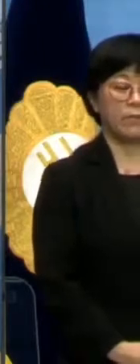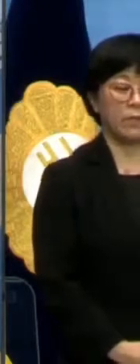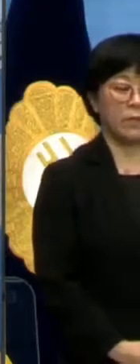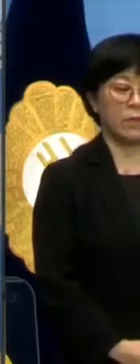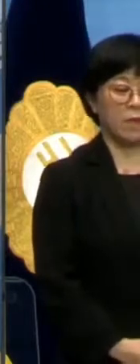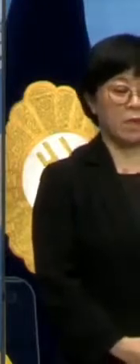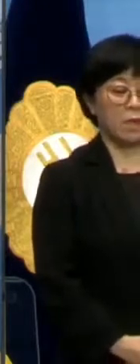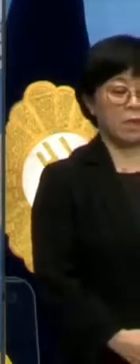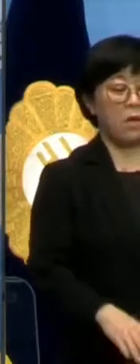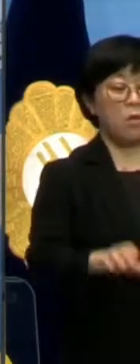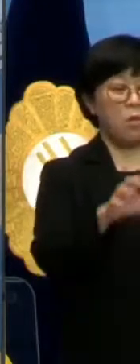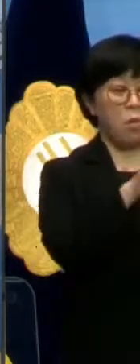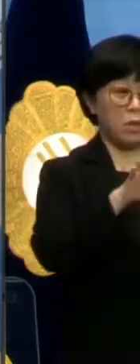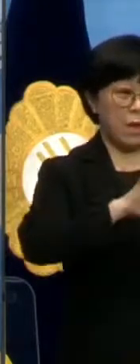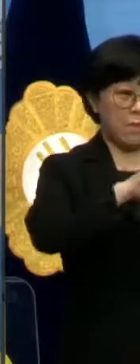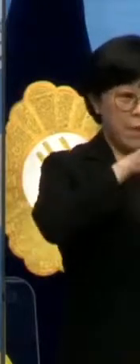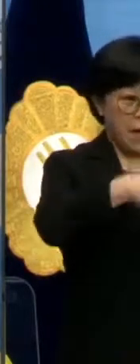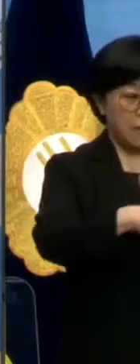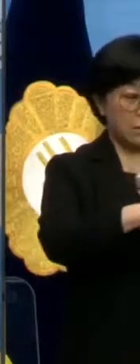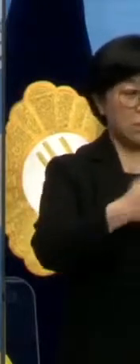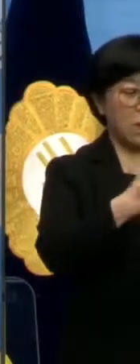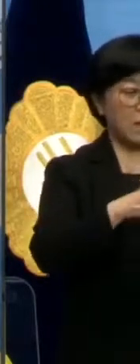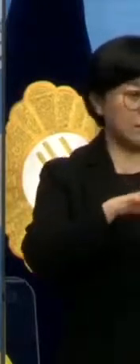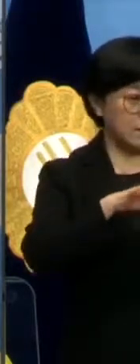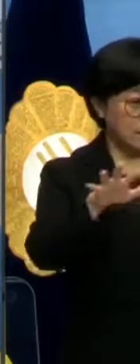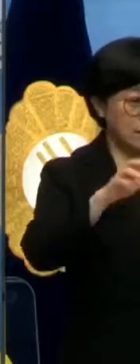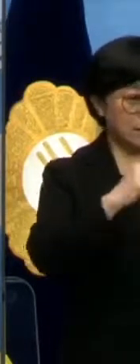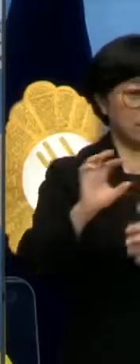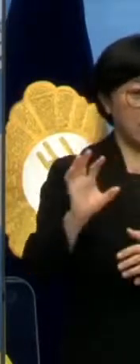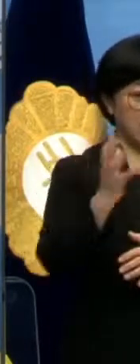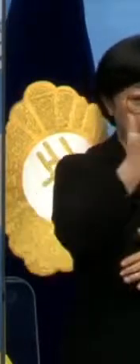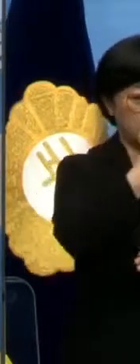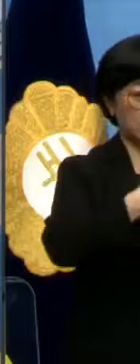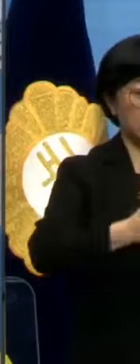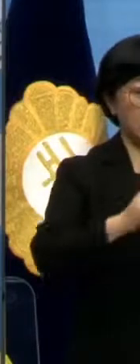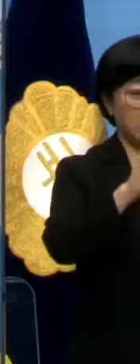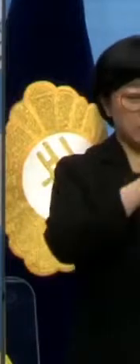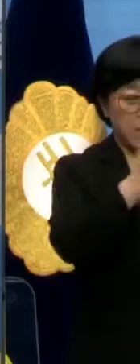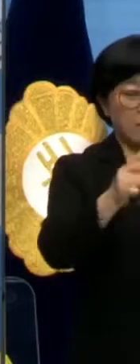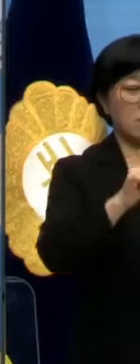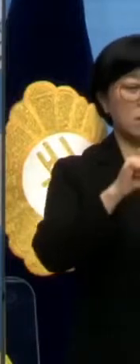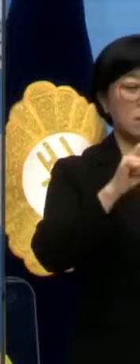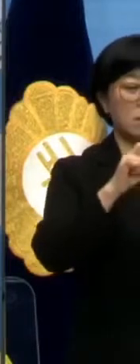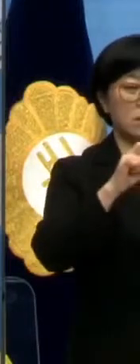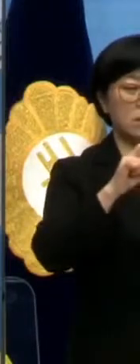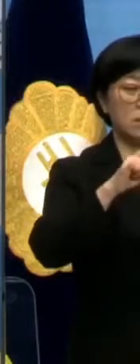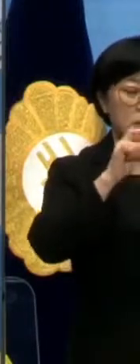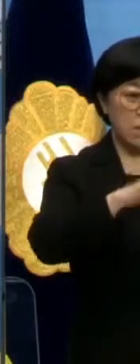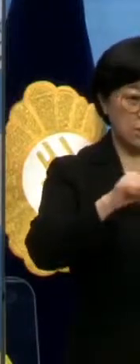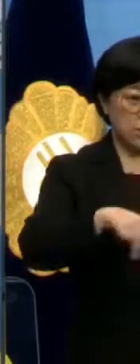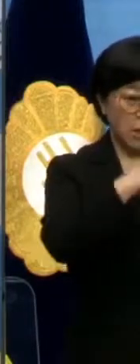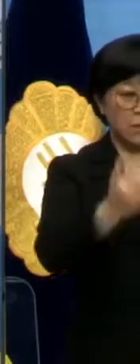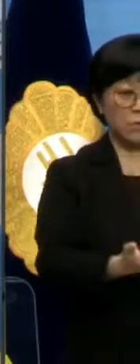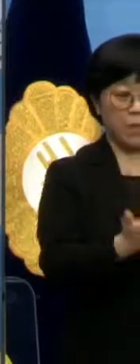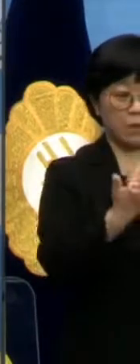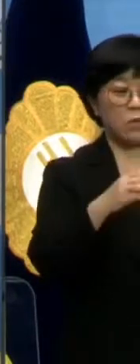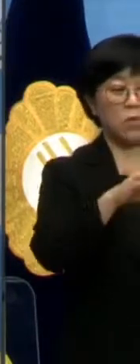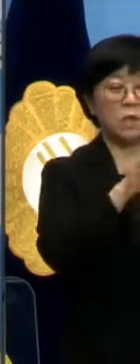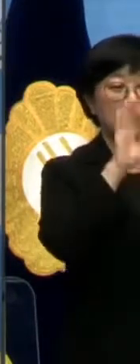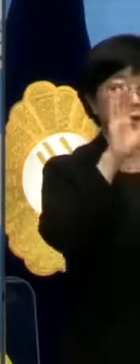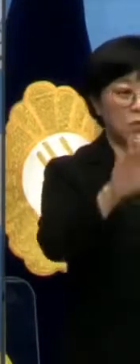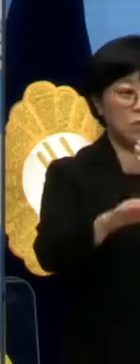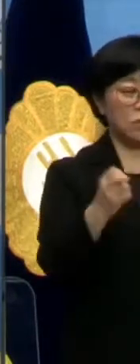팬데믹은 지진, 태풍, 화재 등 자연재해에 버금가는 재난입니다. 코로나19